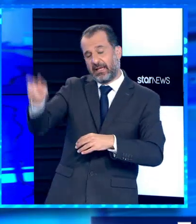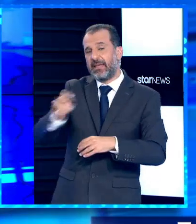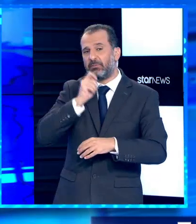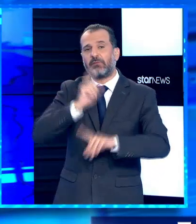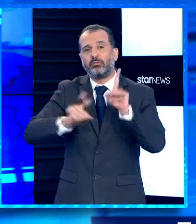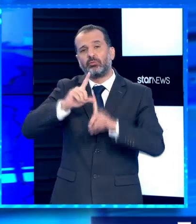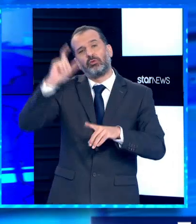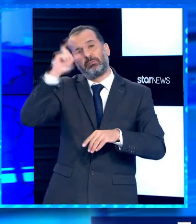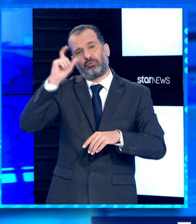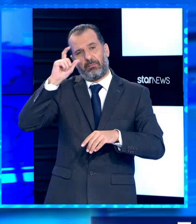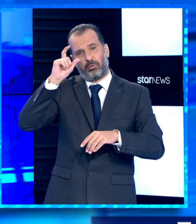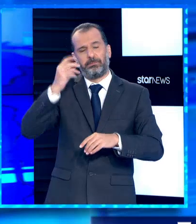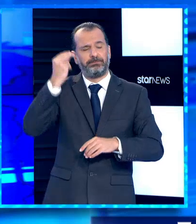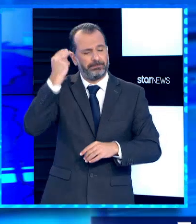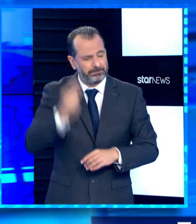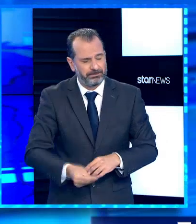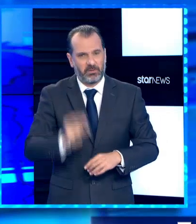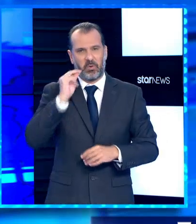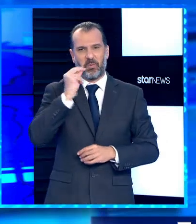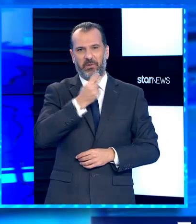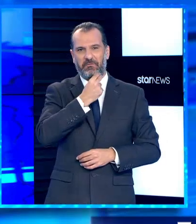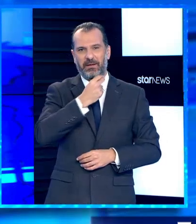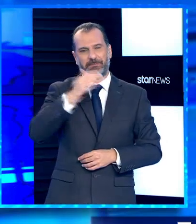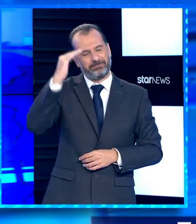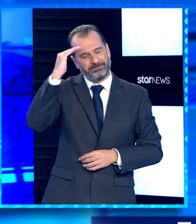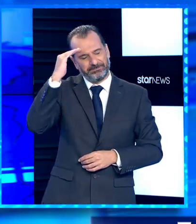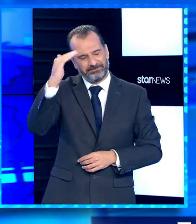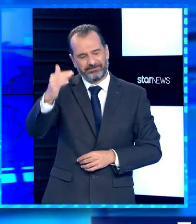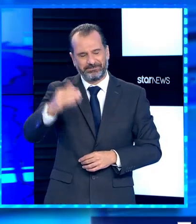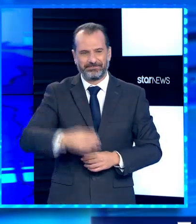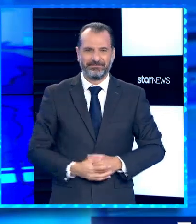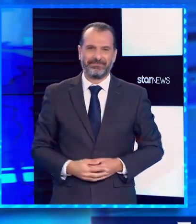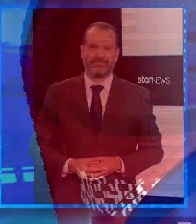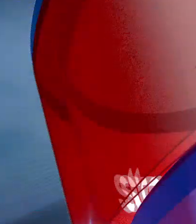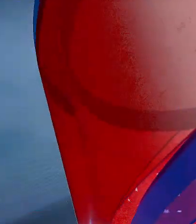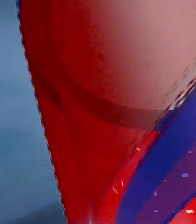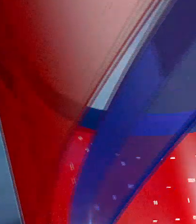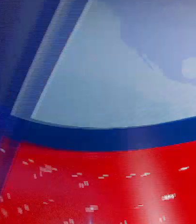με τον Σπύρο Λάμπρου. Κυρίες και κύριοι, καλό και χαρούμενο απόγευμα να έχετε. Γεια σας.